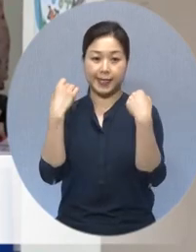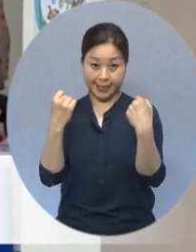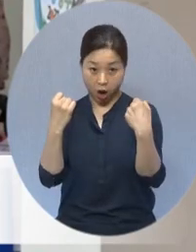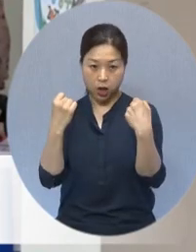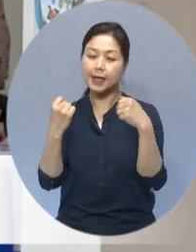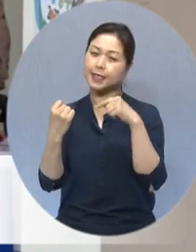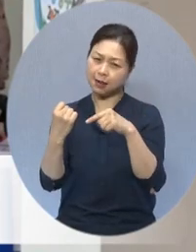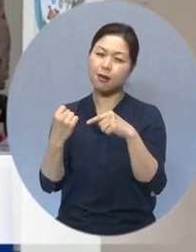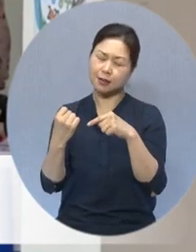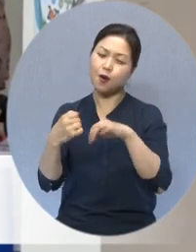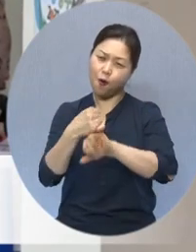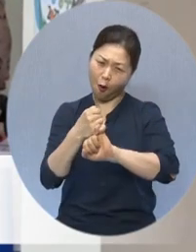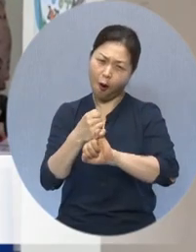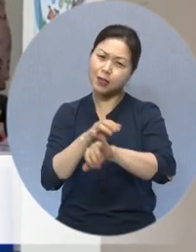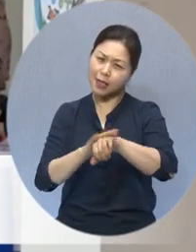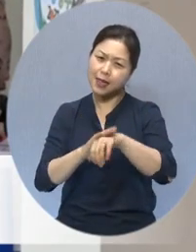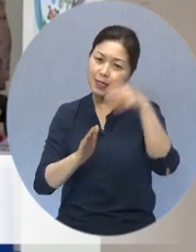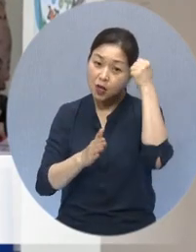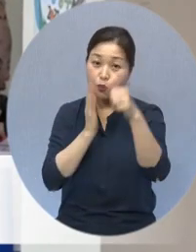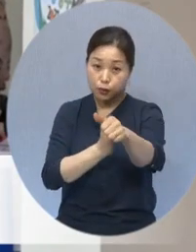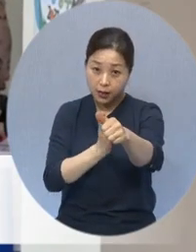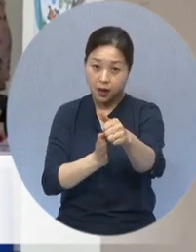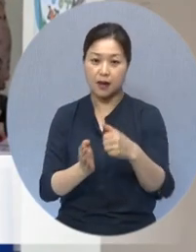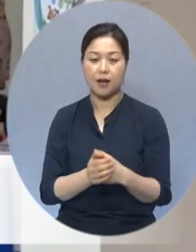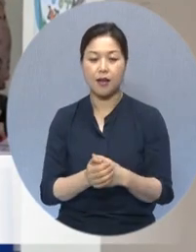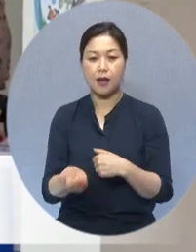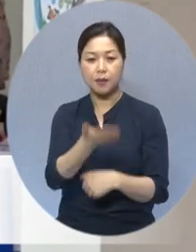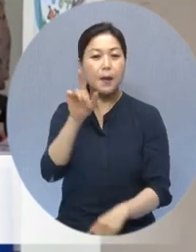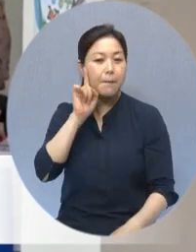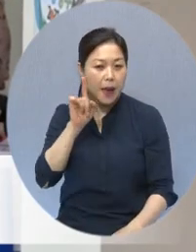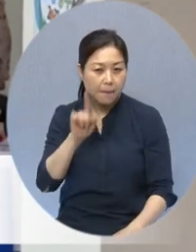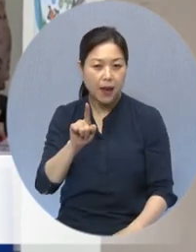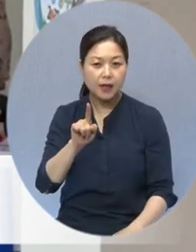이제 항상 알고 계시면 좋겠고요. 여러분 내일